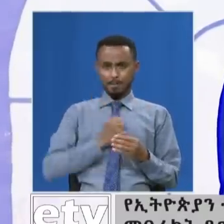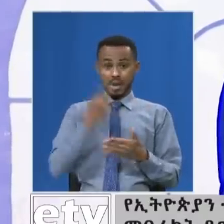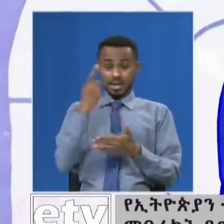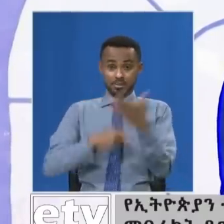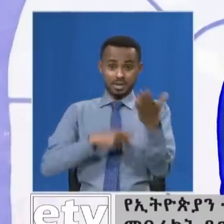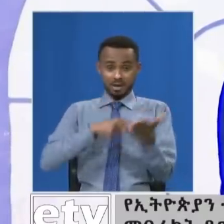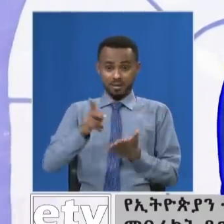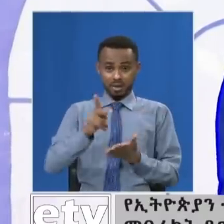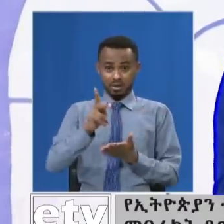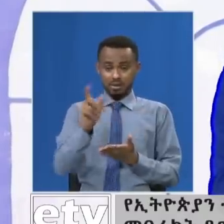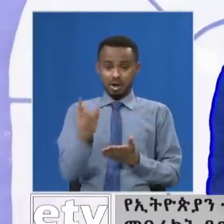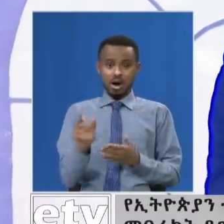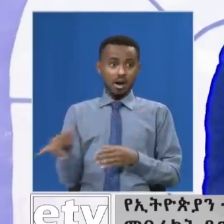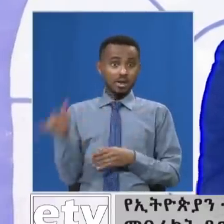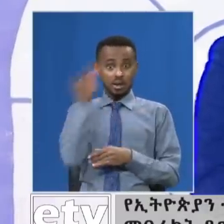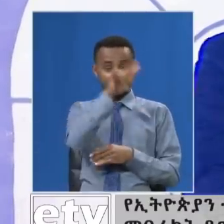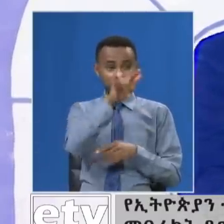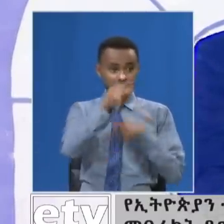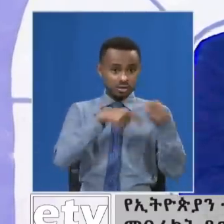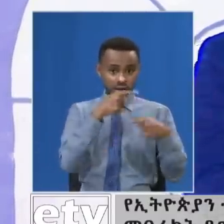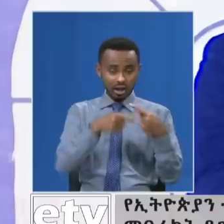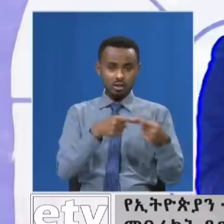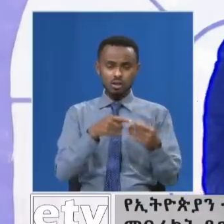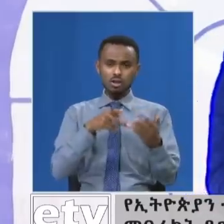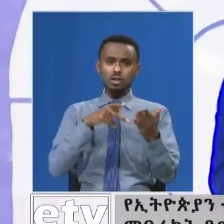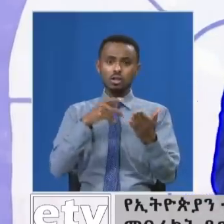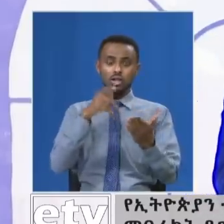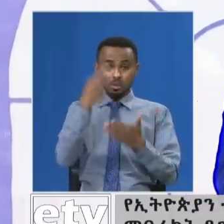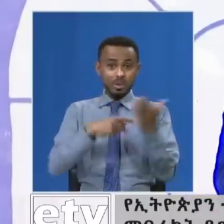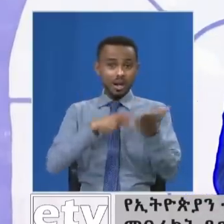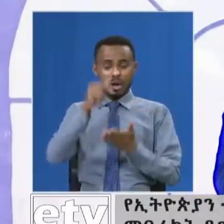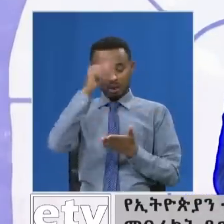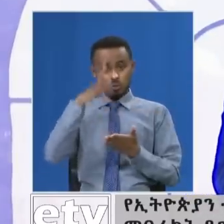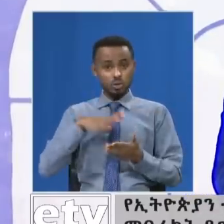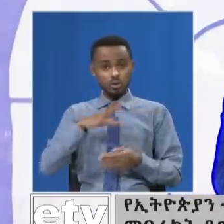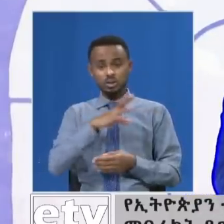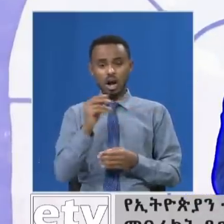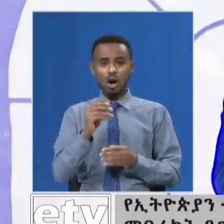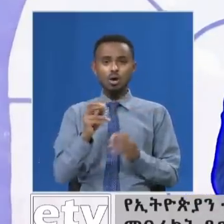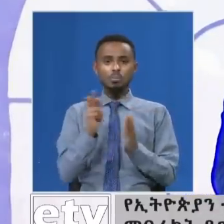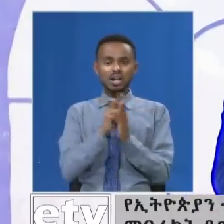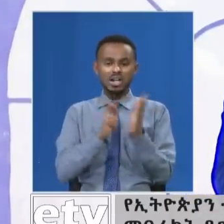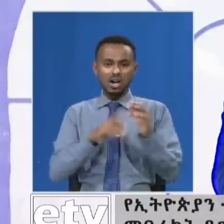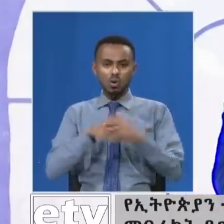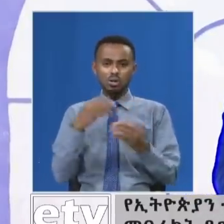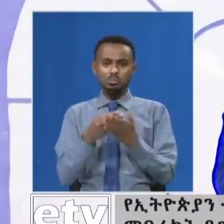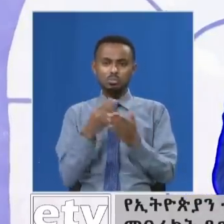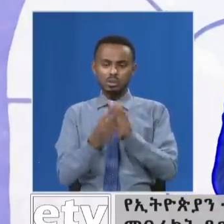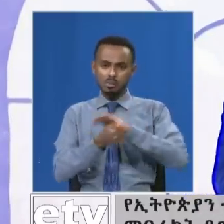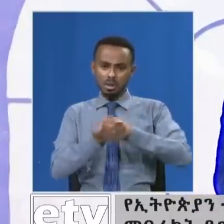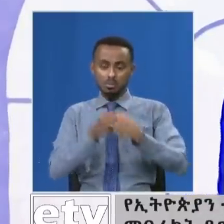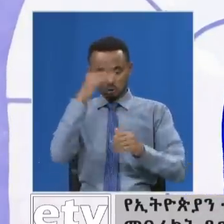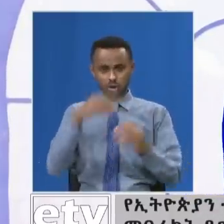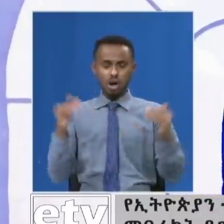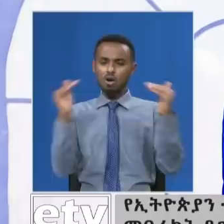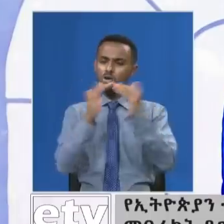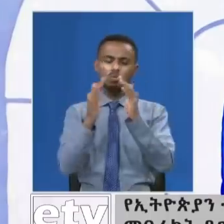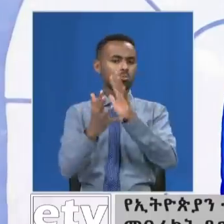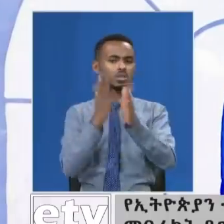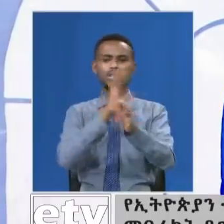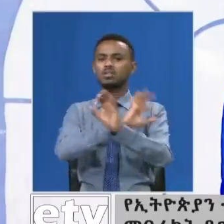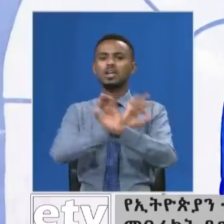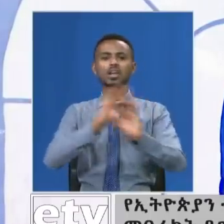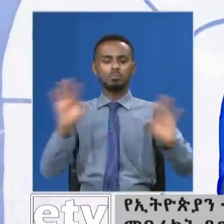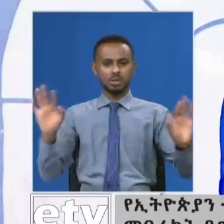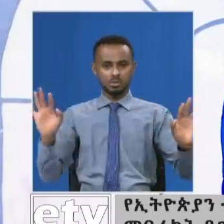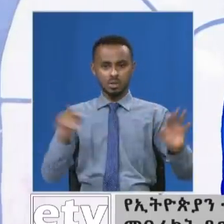ታማኝ ግብር ከፋይ አየር መንገድ ሲሄድ ግብር ከማይከፍሉ ሰዎችና በኮንትሮባንድ ብር ከመያዝ ሰዎች ጋር እኩል መሰለፍ